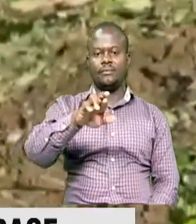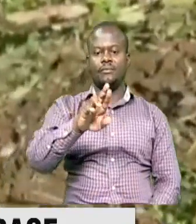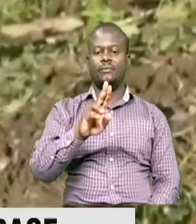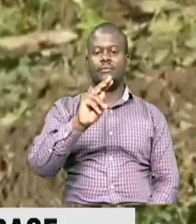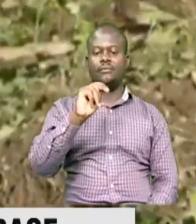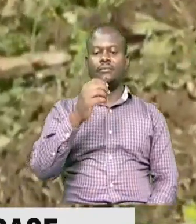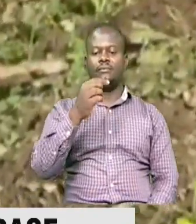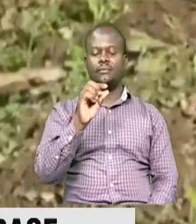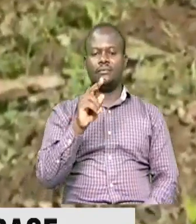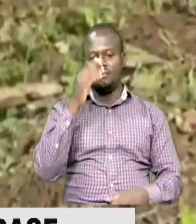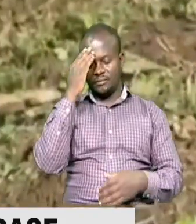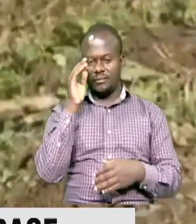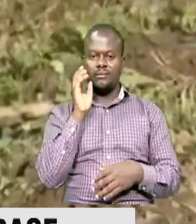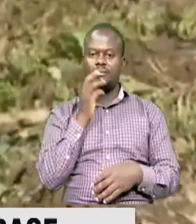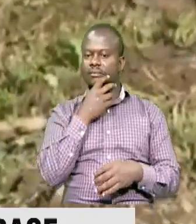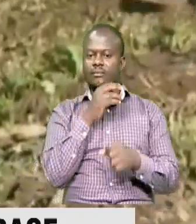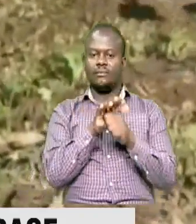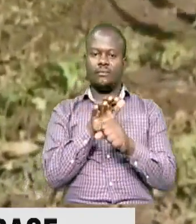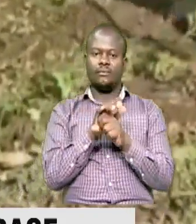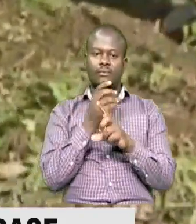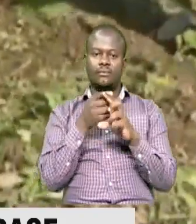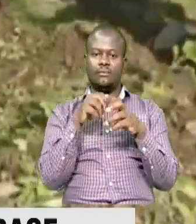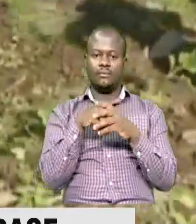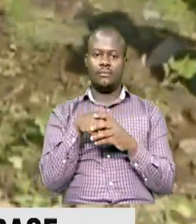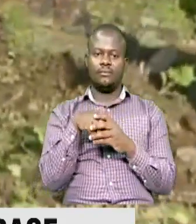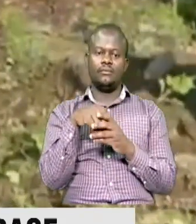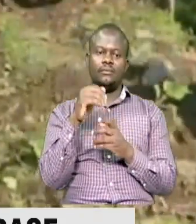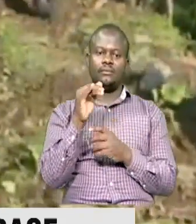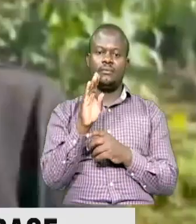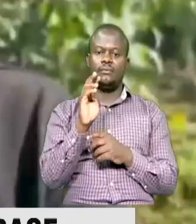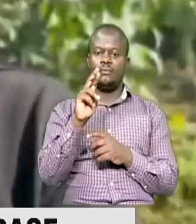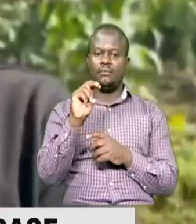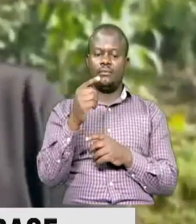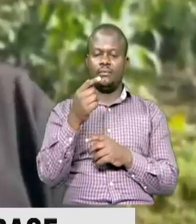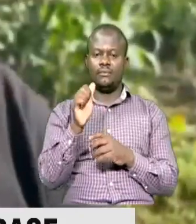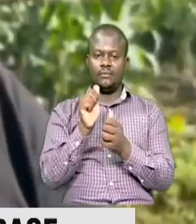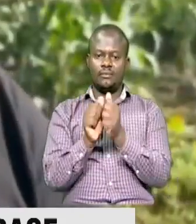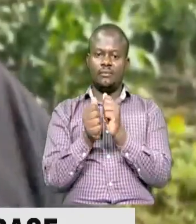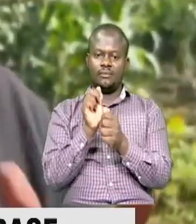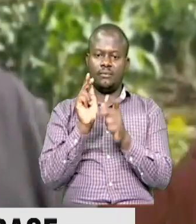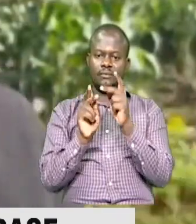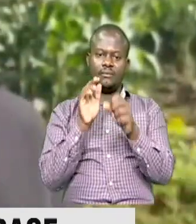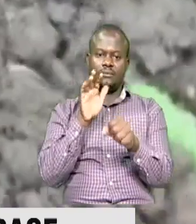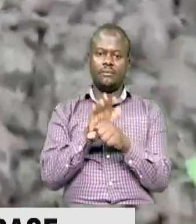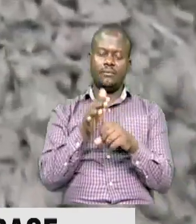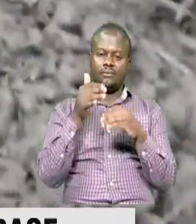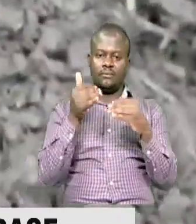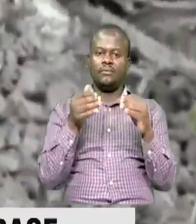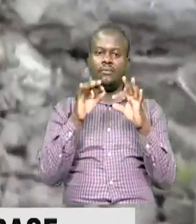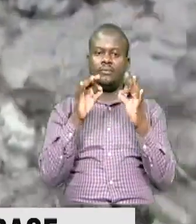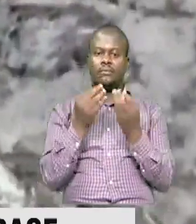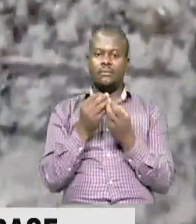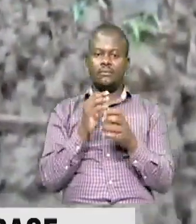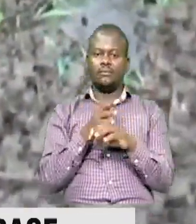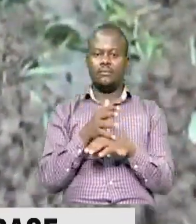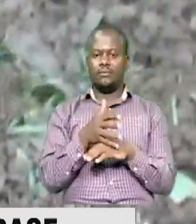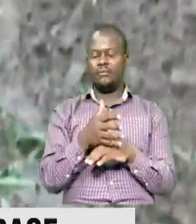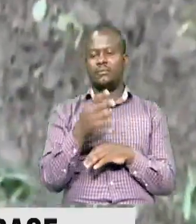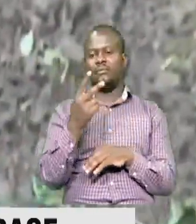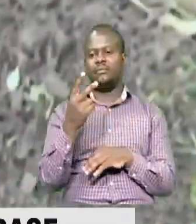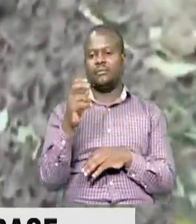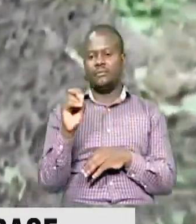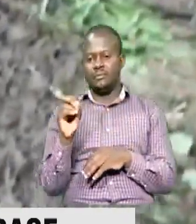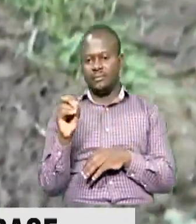kubera amazi menshi aturuka muri parike y'igihugu y'Ibirunga akaza gasenyera abaturage. Ubu hari ingo zibarurwa hafi muri